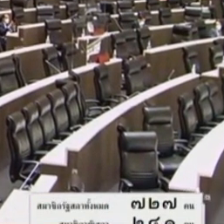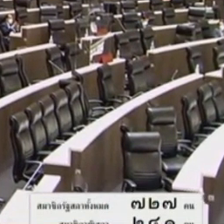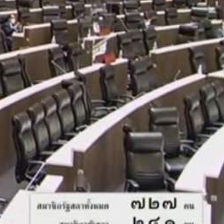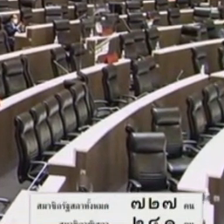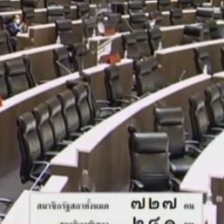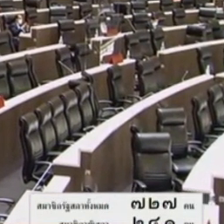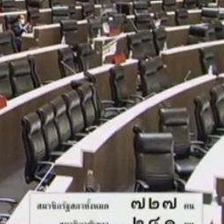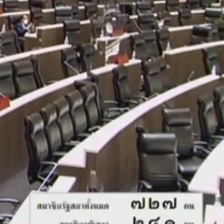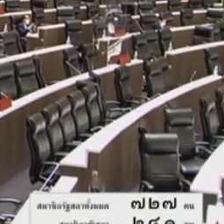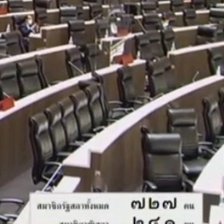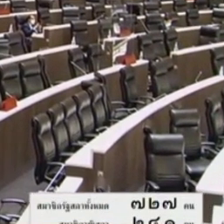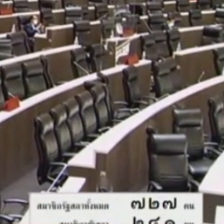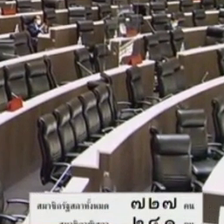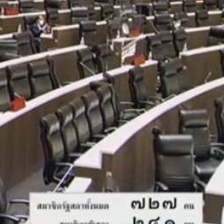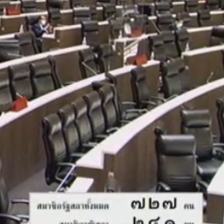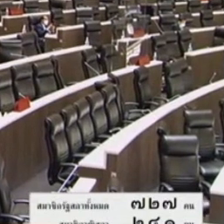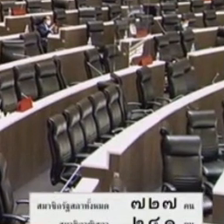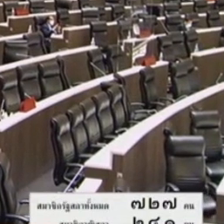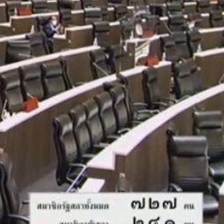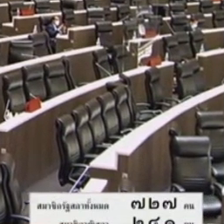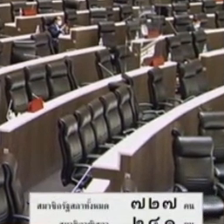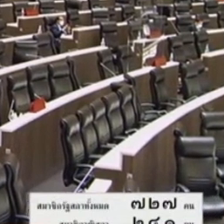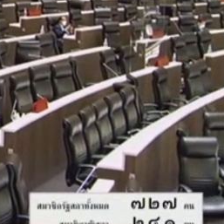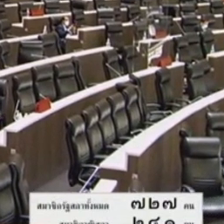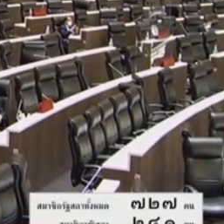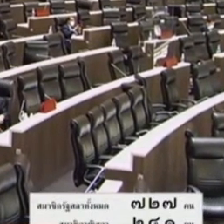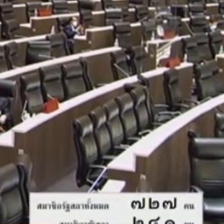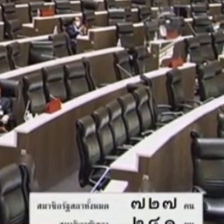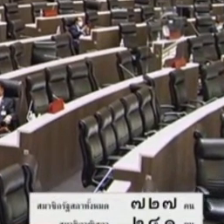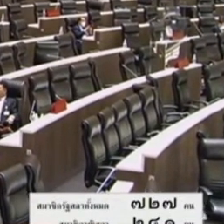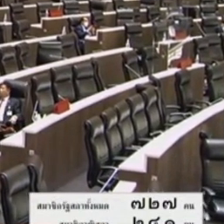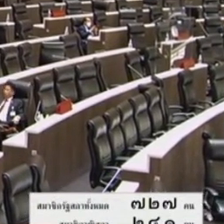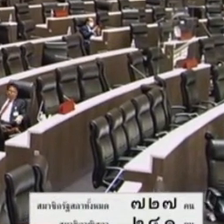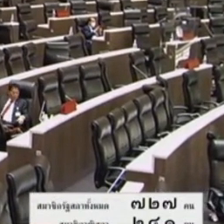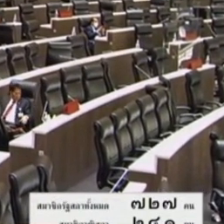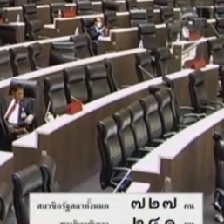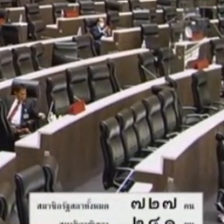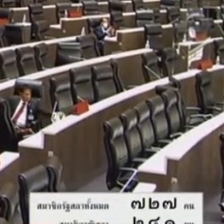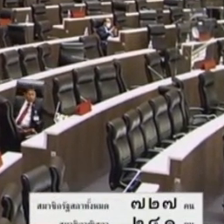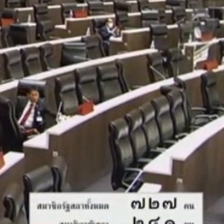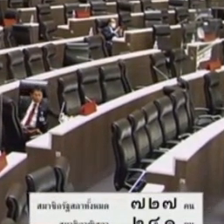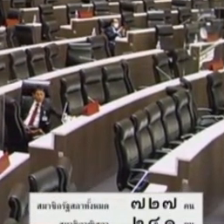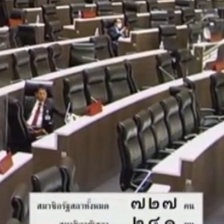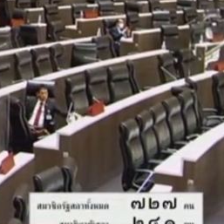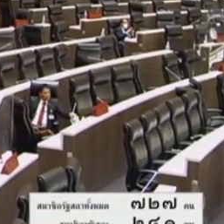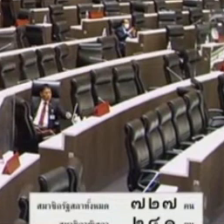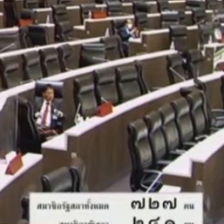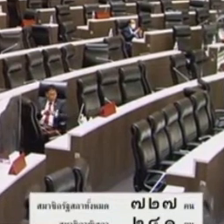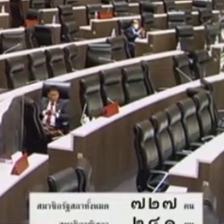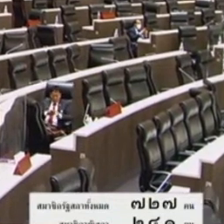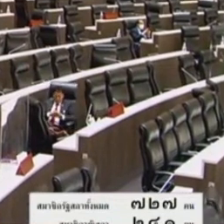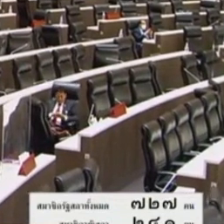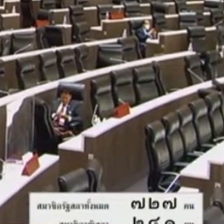นูญแห่งราชอาณาจักรไทยแก้ไขเพิ่มเติมฉบับที่พุทธศักราชทั้ง4ฉบับนะคะวันนี้ก็ติดตามกันมาตั้งแ